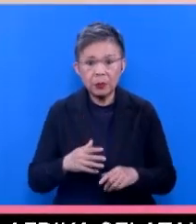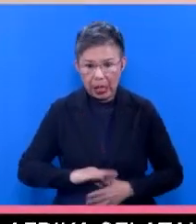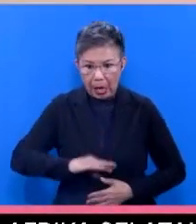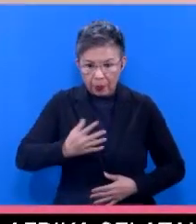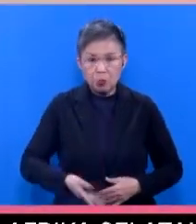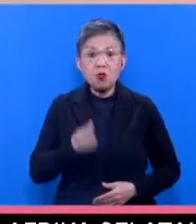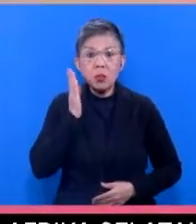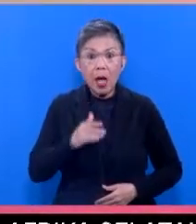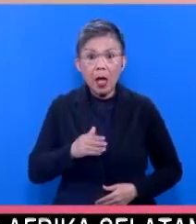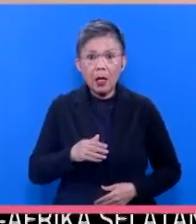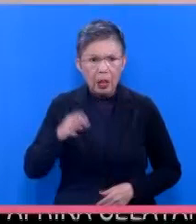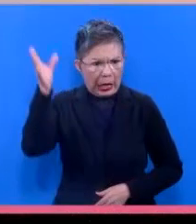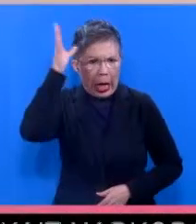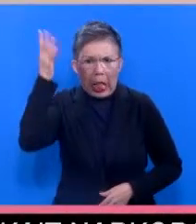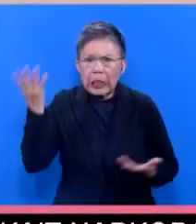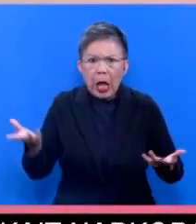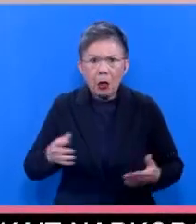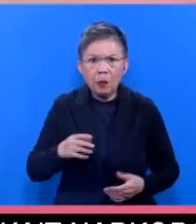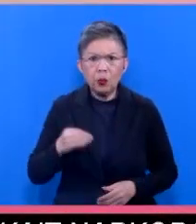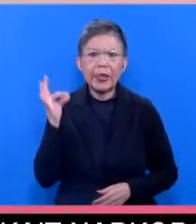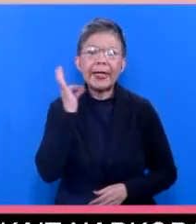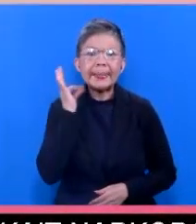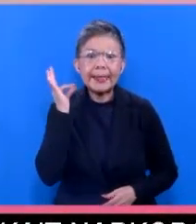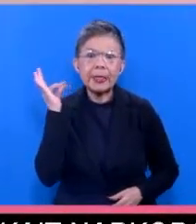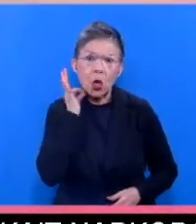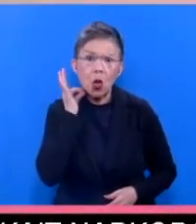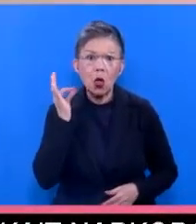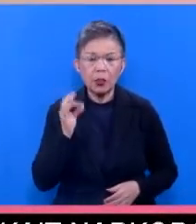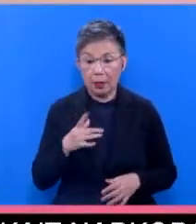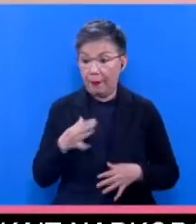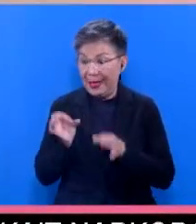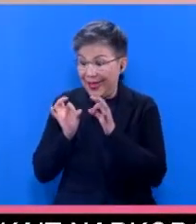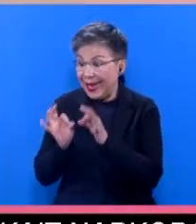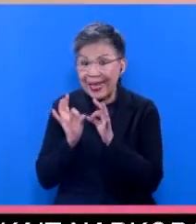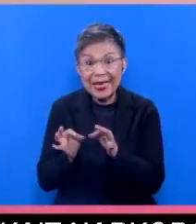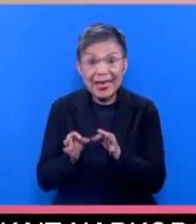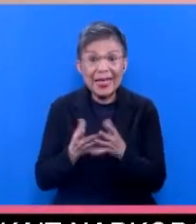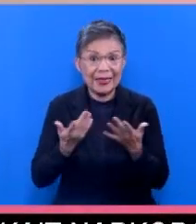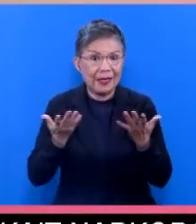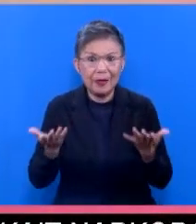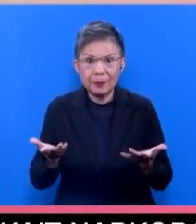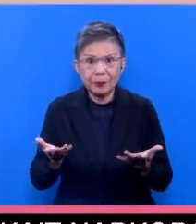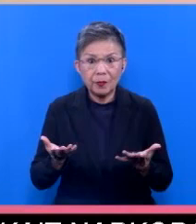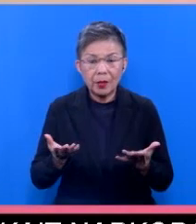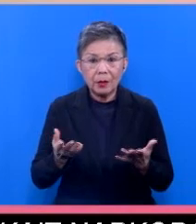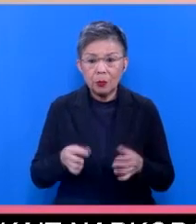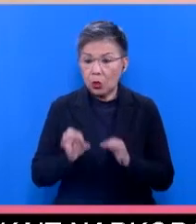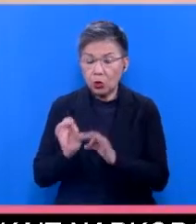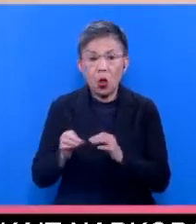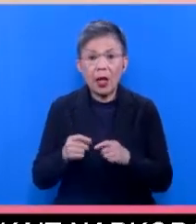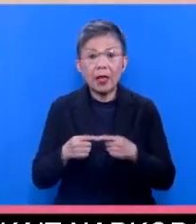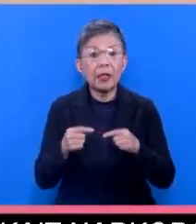kehamilan yang berisiko terkait dengan hak pendidikan. Dia akan terputus